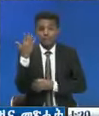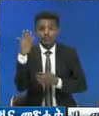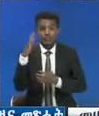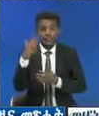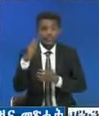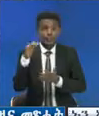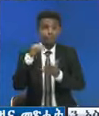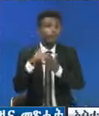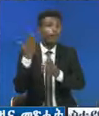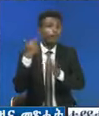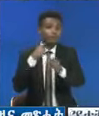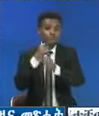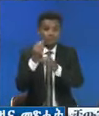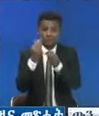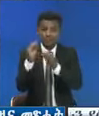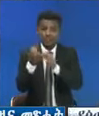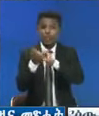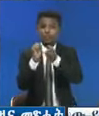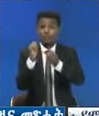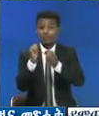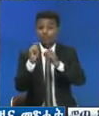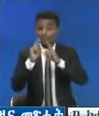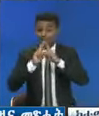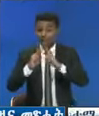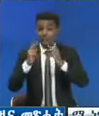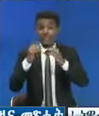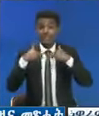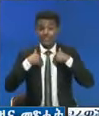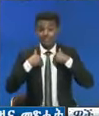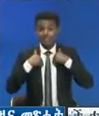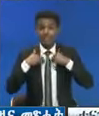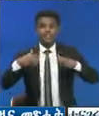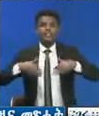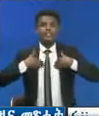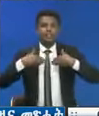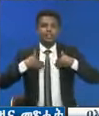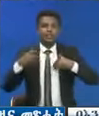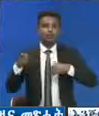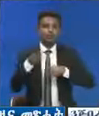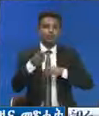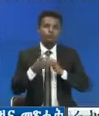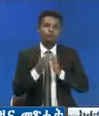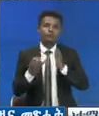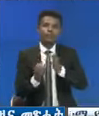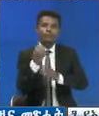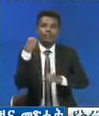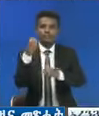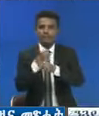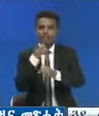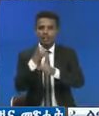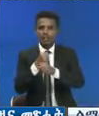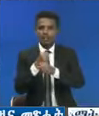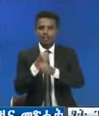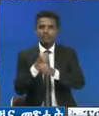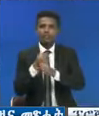ሽጫለሁ እና ለውጥ በጣም እንዳለ በጣም እኛ ደስተኛ ነን። አሁን በዚህ በልማት ስራ ላይ ማለት ነው። አደም